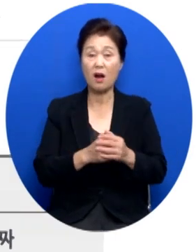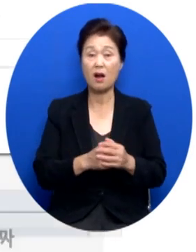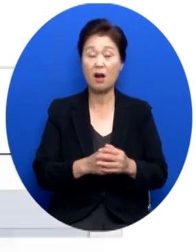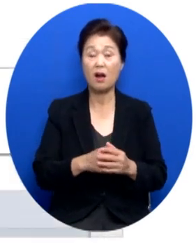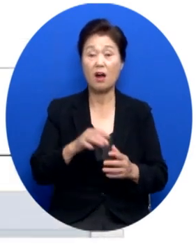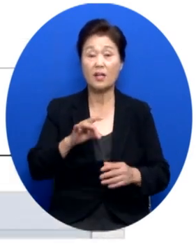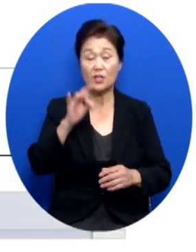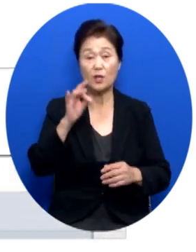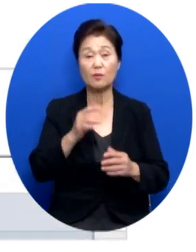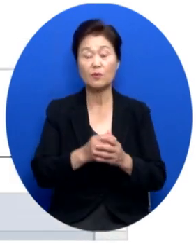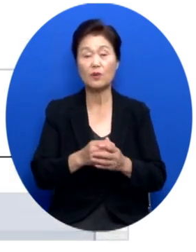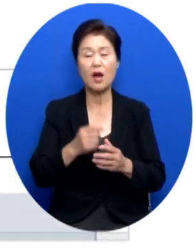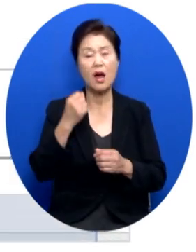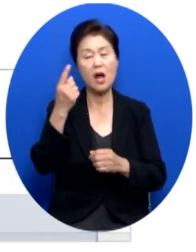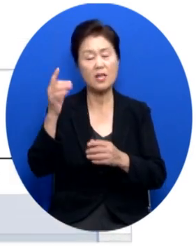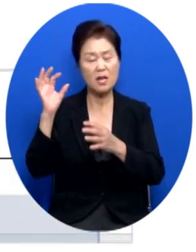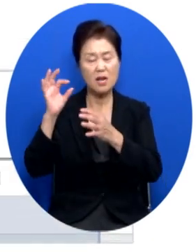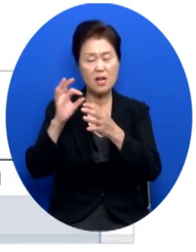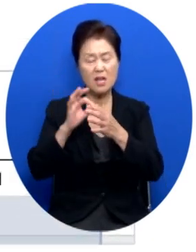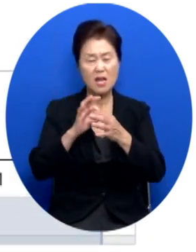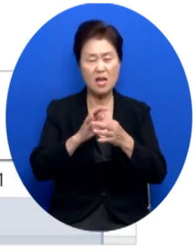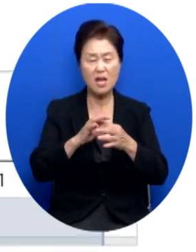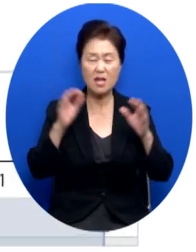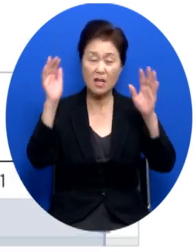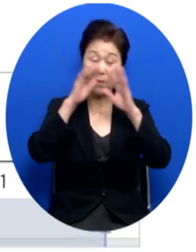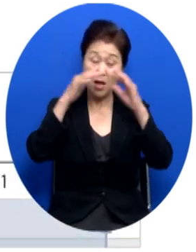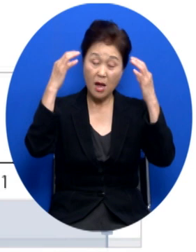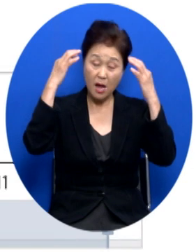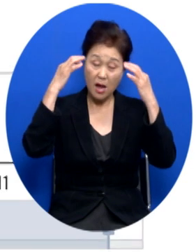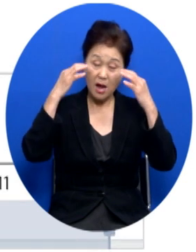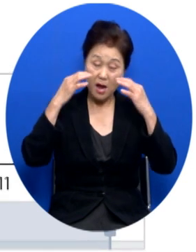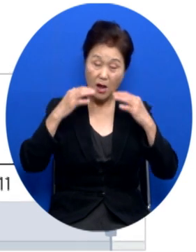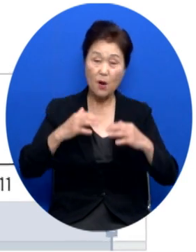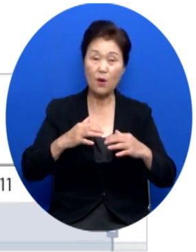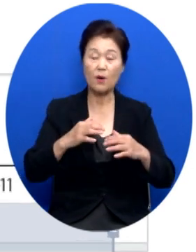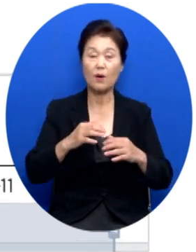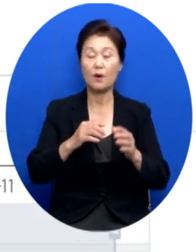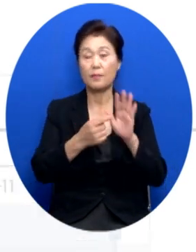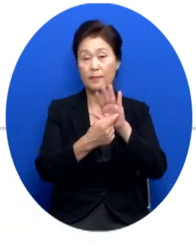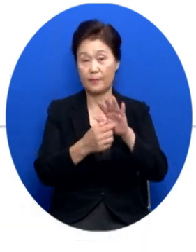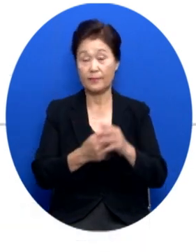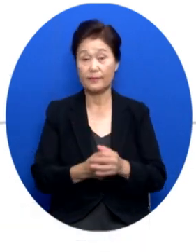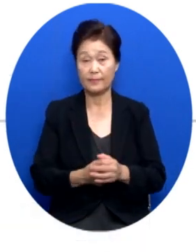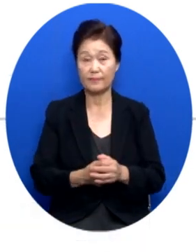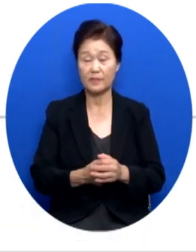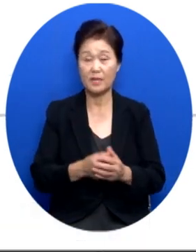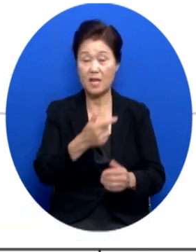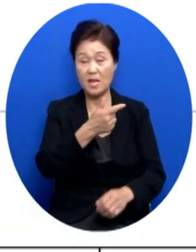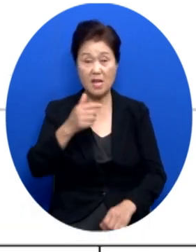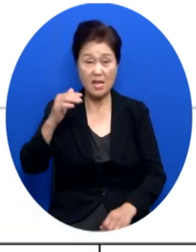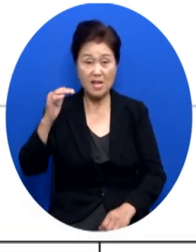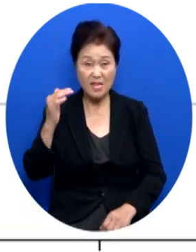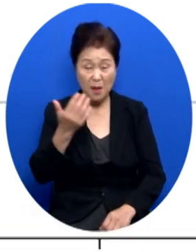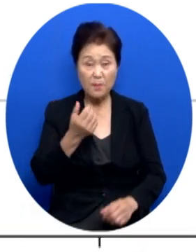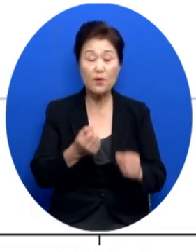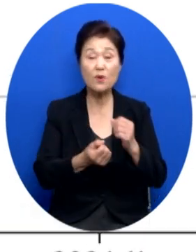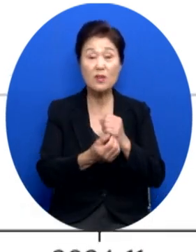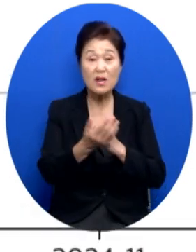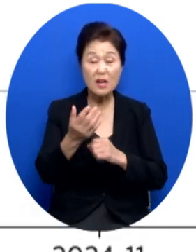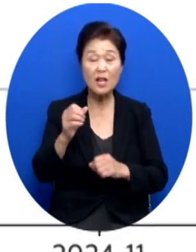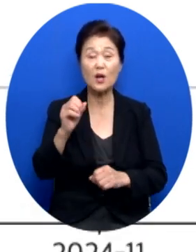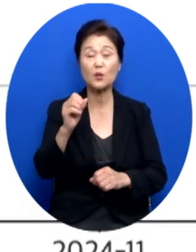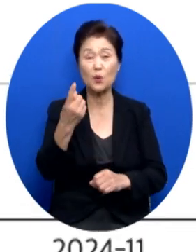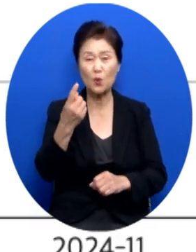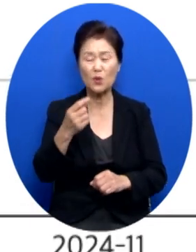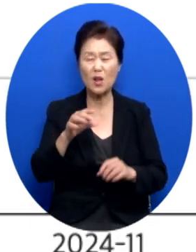이후 처음으로 한 달 연속 열대야가 나타난 것으로 확인됐습니다. 기상청은 태풍 종다리의 영향으로 습도가